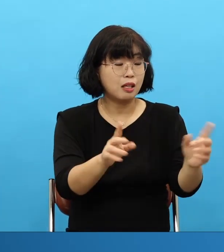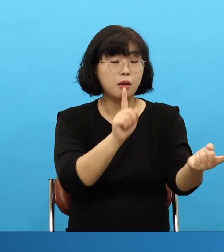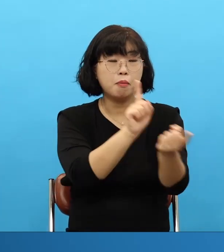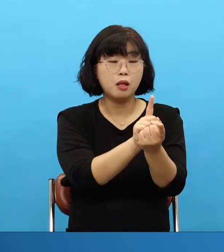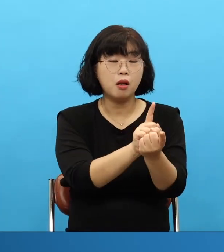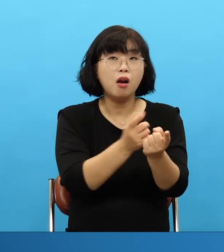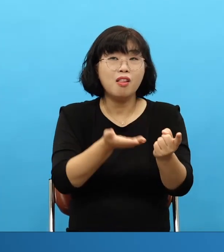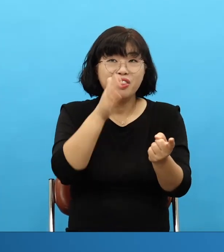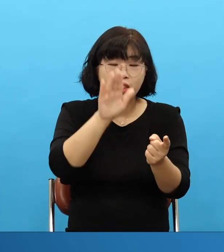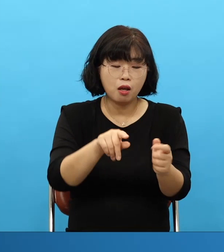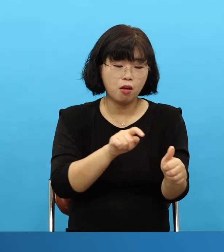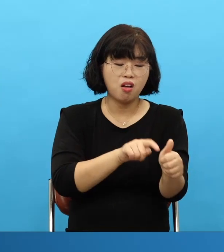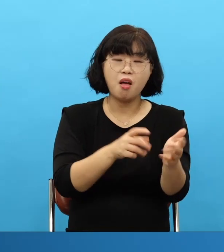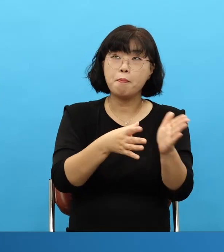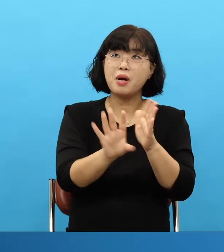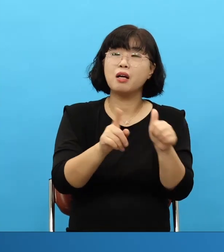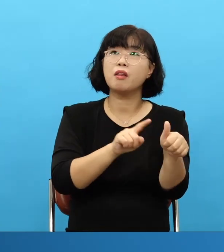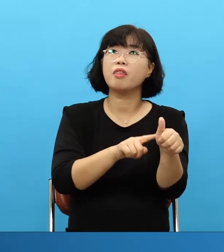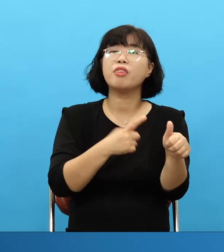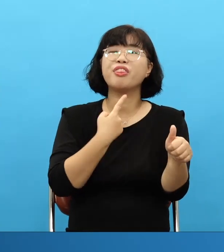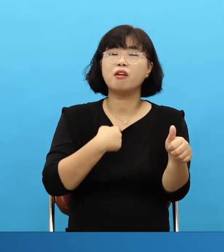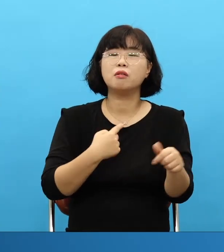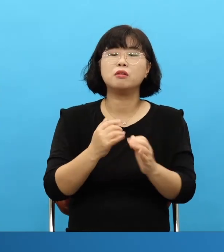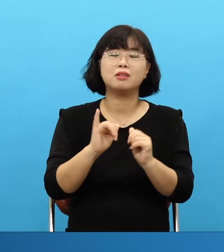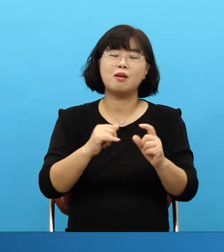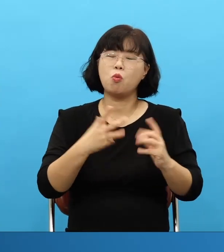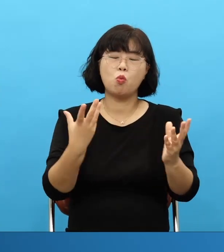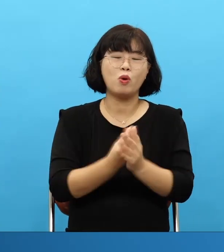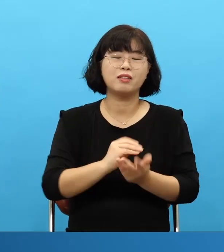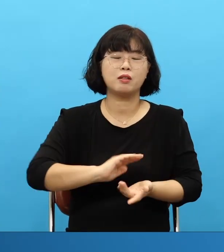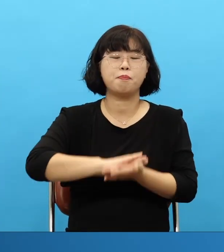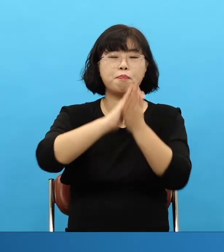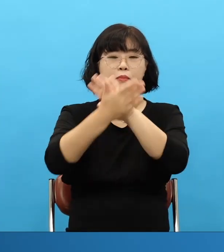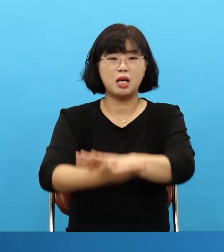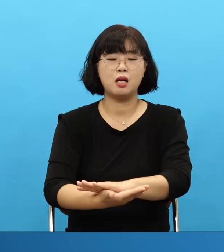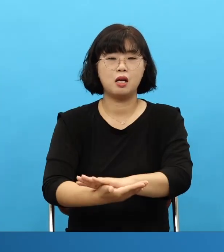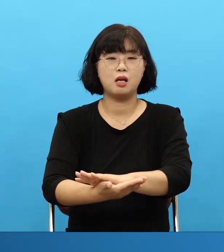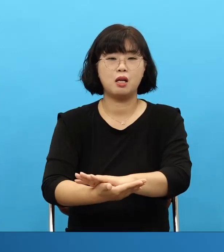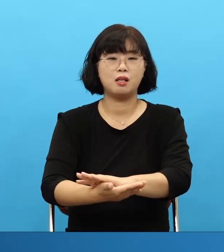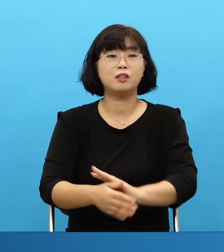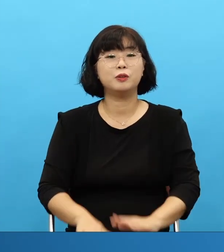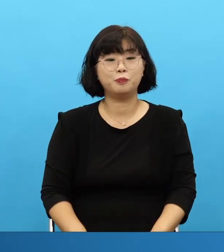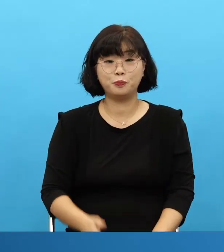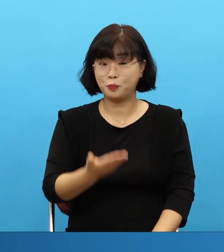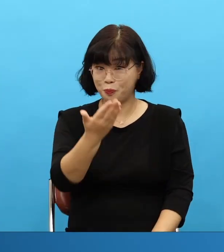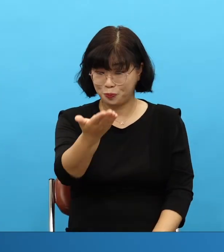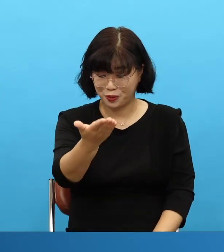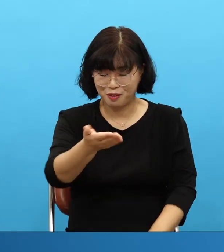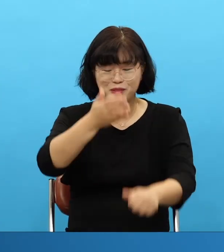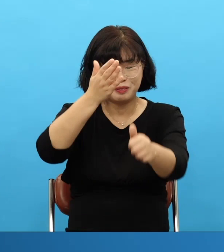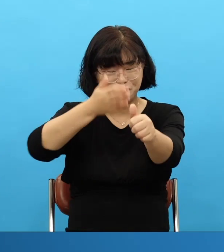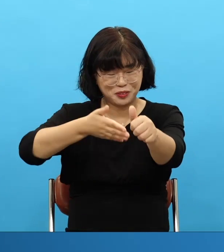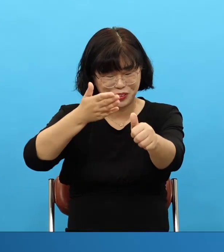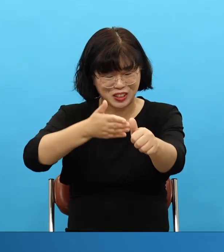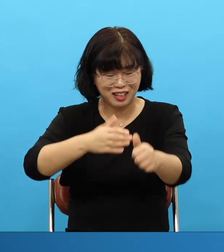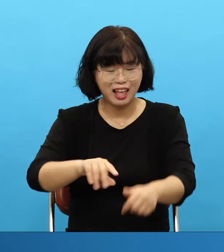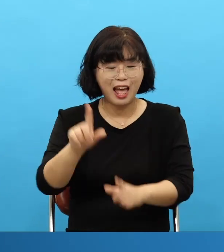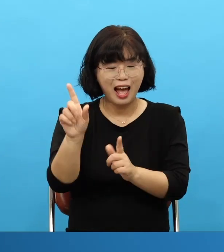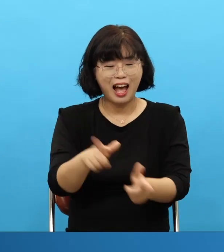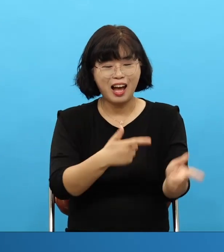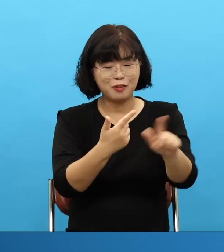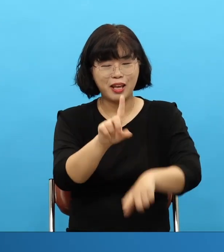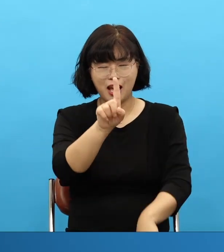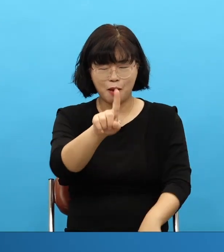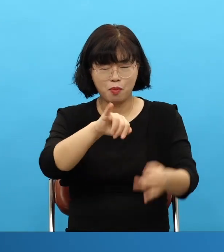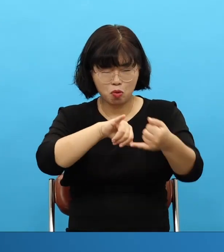여러분 자녀들에게도 하루에 한 번씩은 축복의 말을 하세요. And all of you, even just once a day,